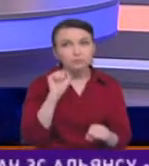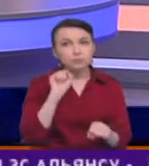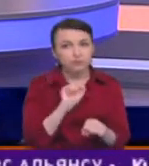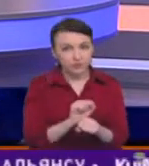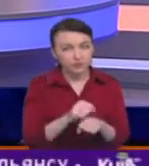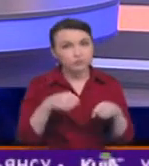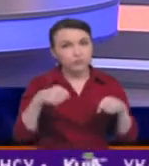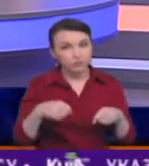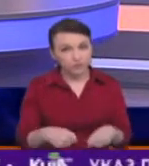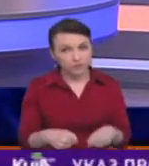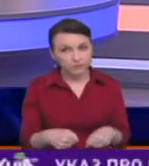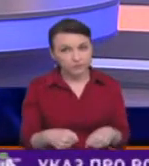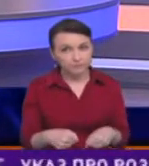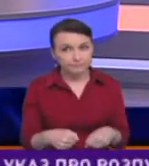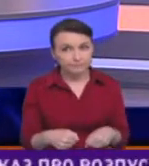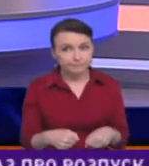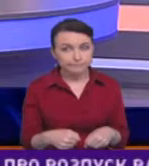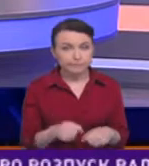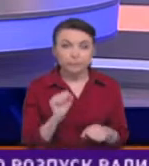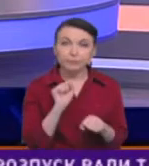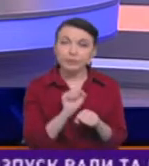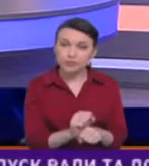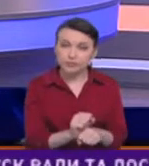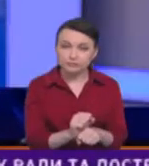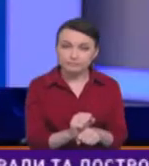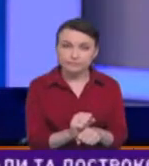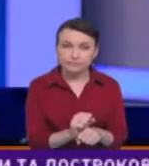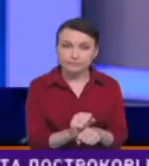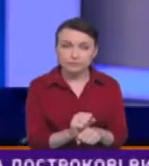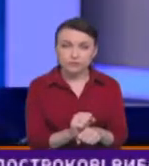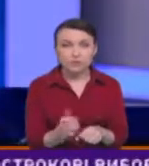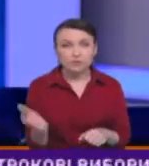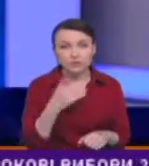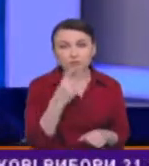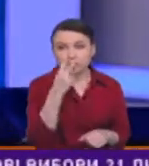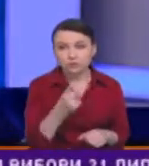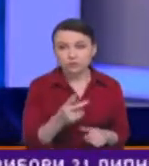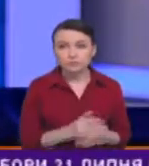припинити повноваження. Там застосовується словно слово «припинити». Давайте посмотрим